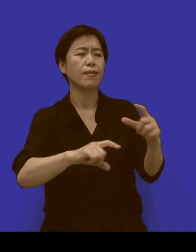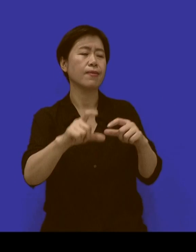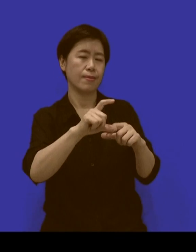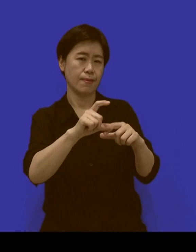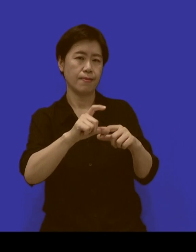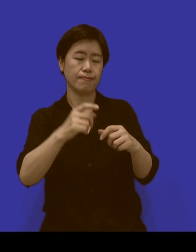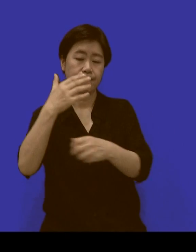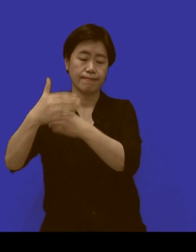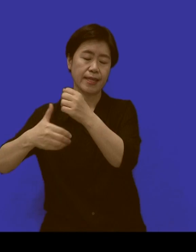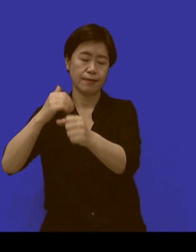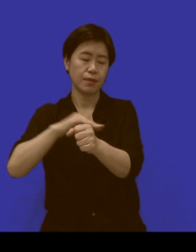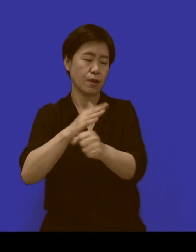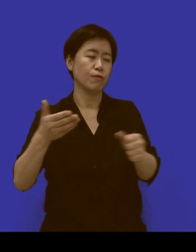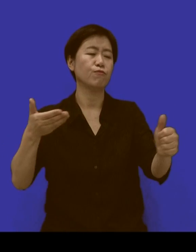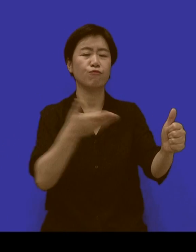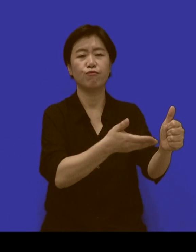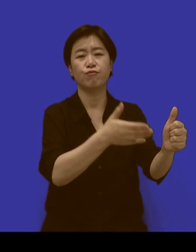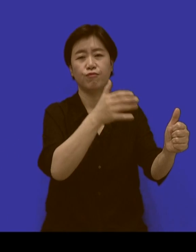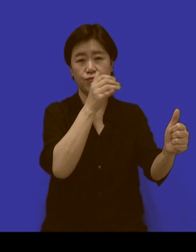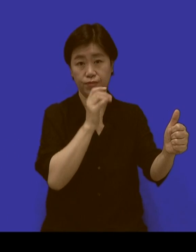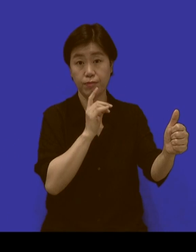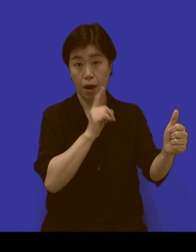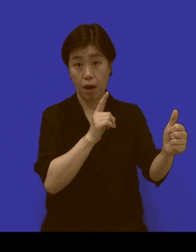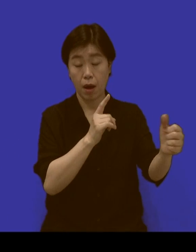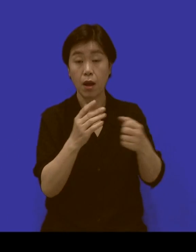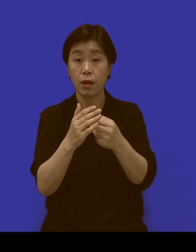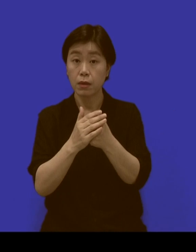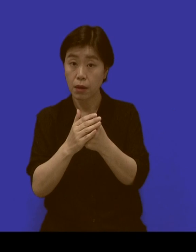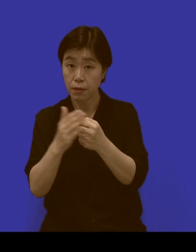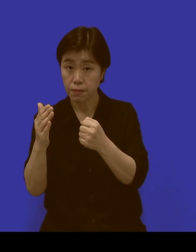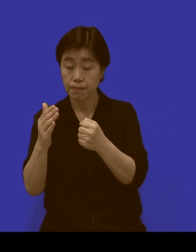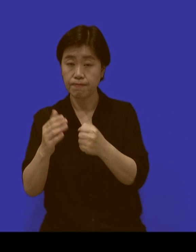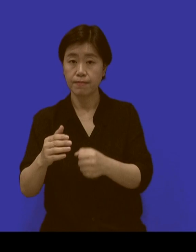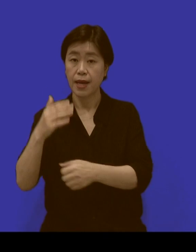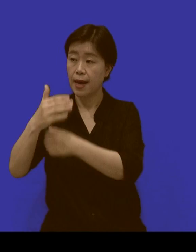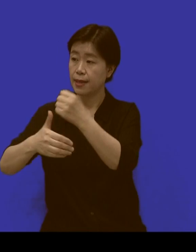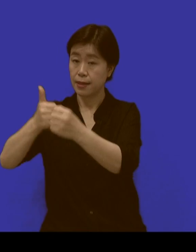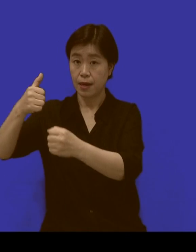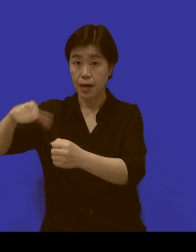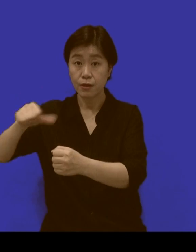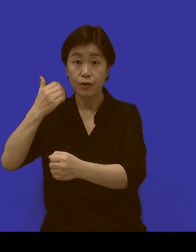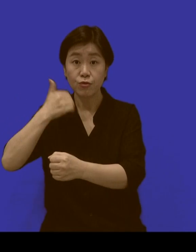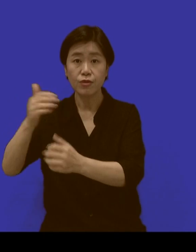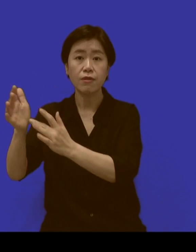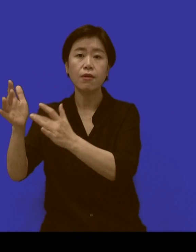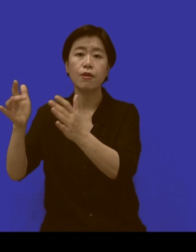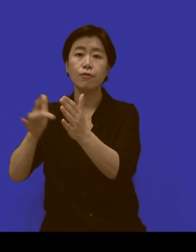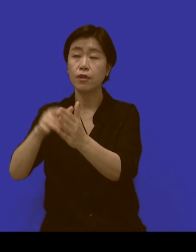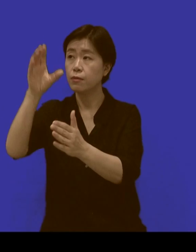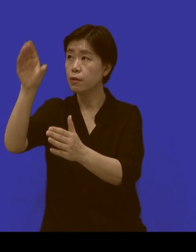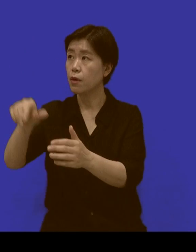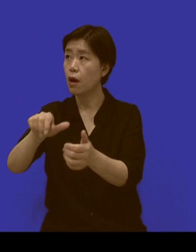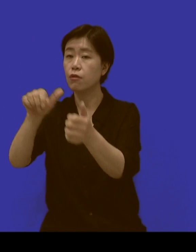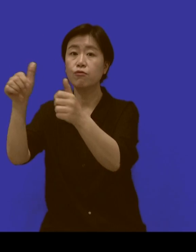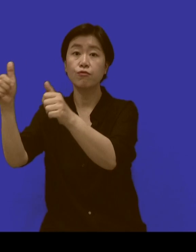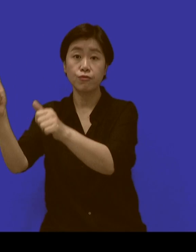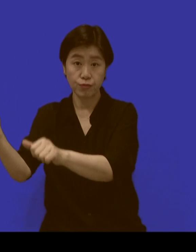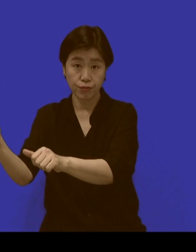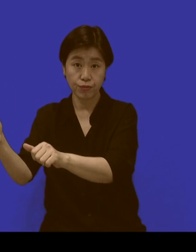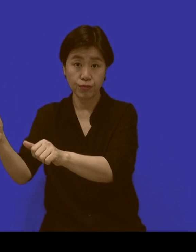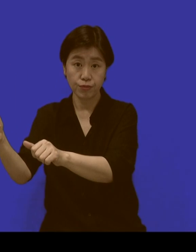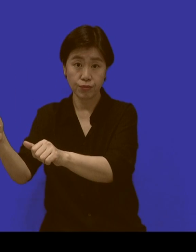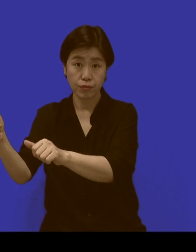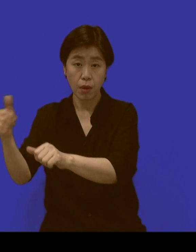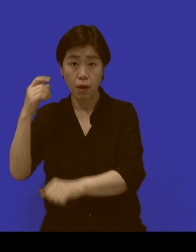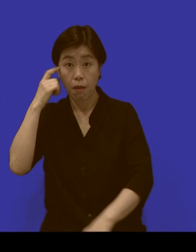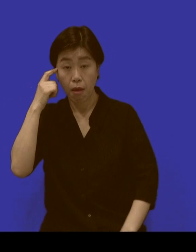그렇게 말씀해 주시는 거예요. 예. 그래서 아들을 희생하기까지 나를 사랑하셨다. 그 말이